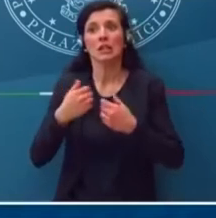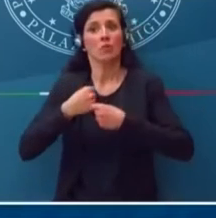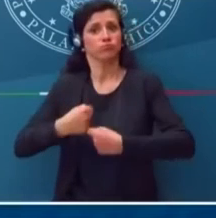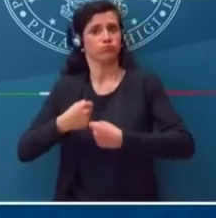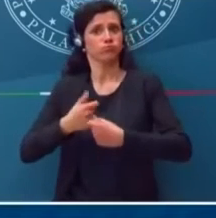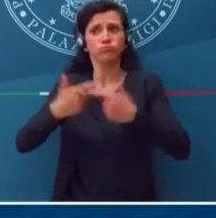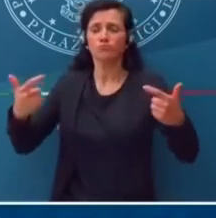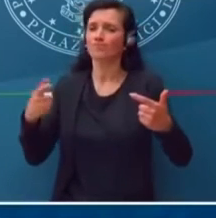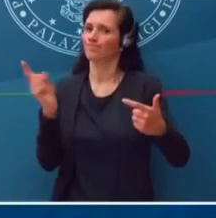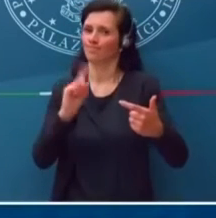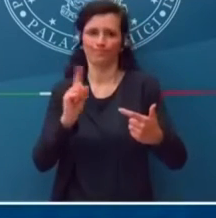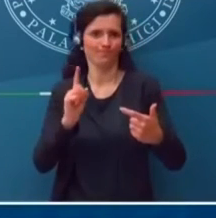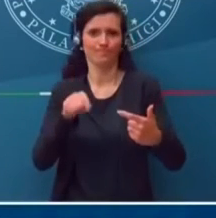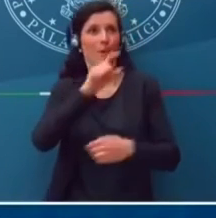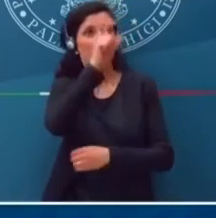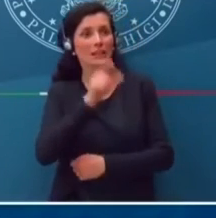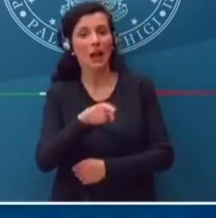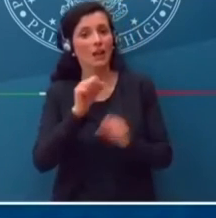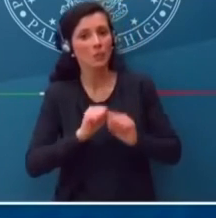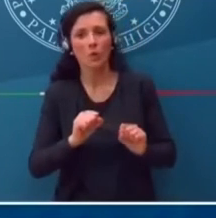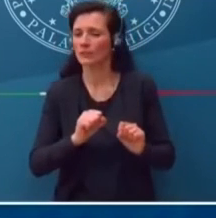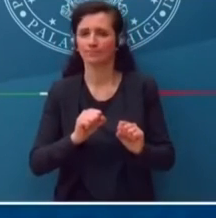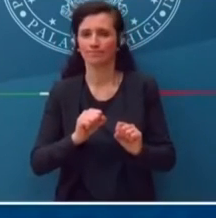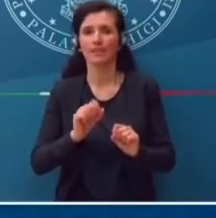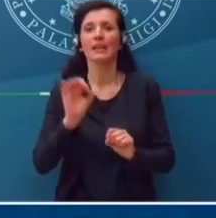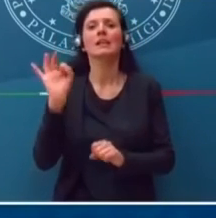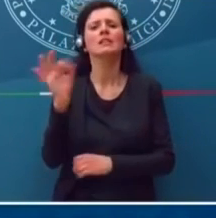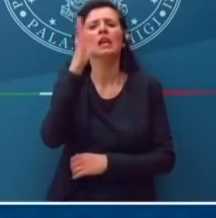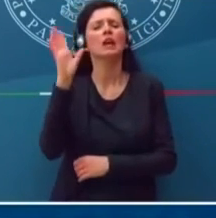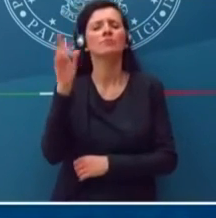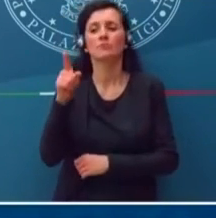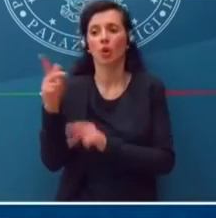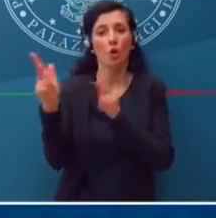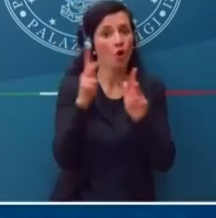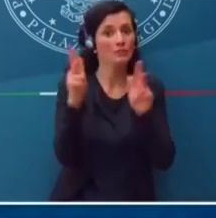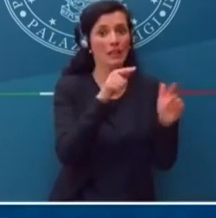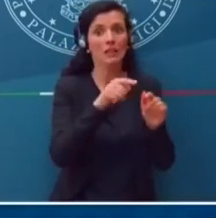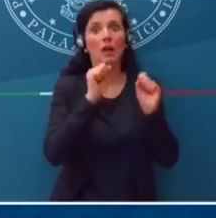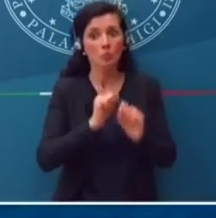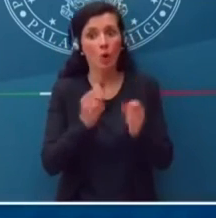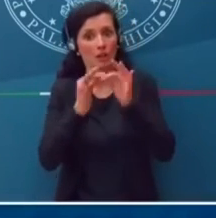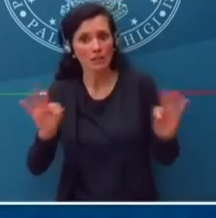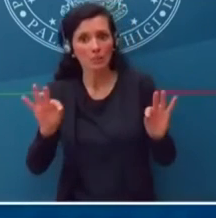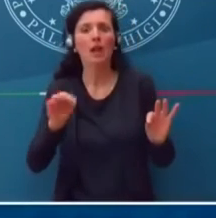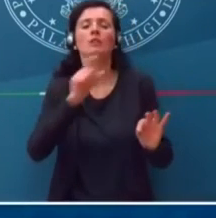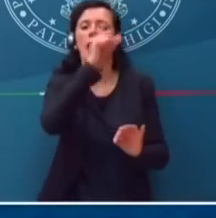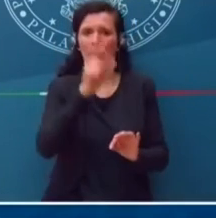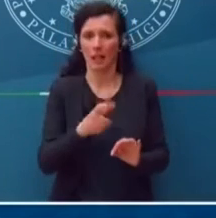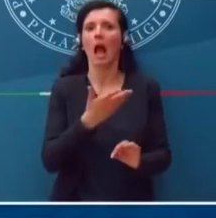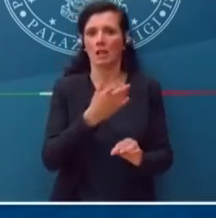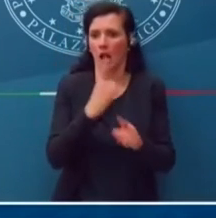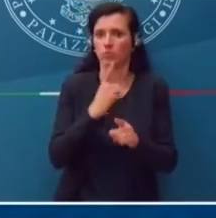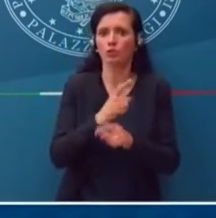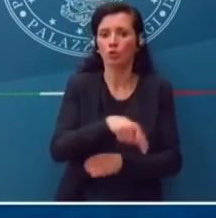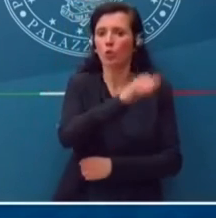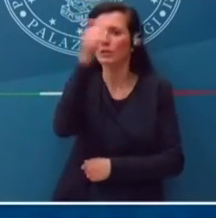e, come dico, se le consegne verranno rispettate, l'Italia ha tutti i vaccini che servono per